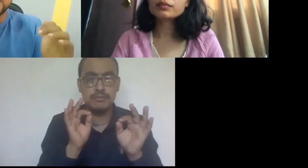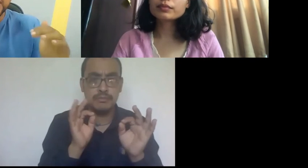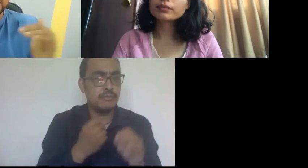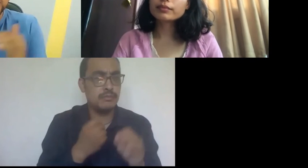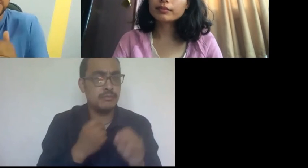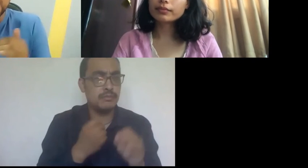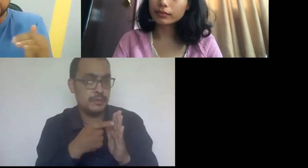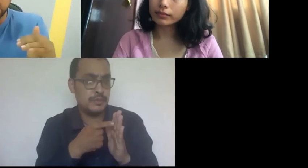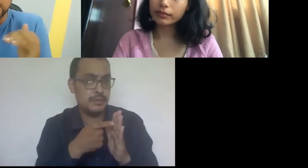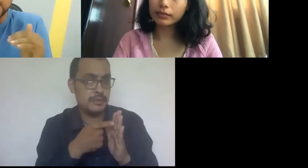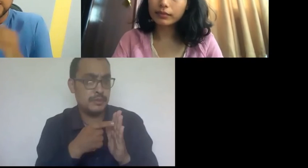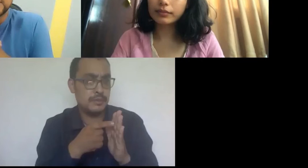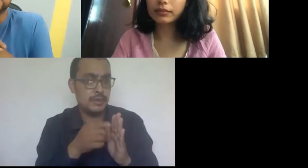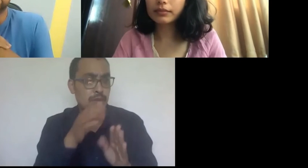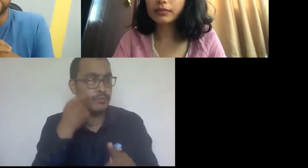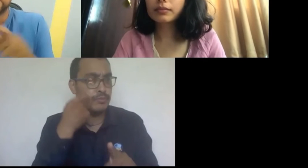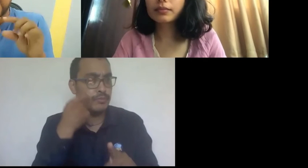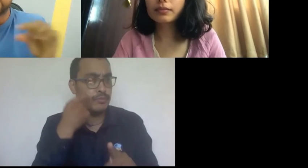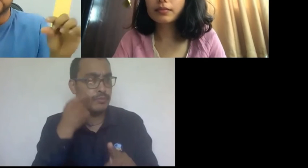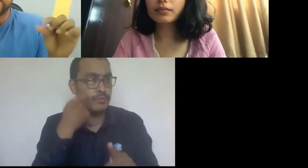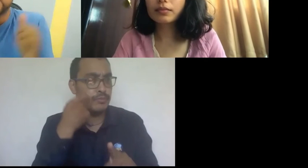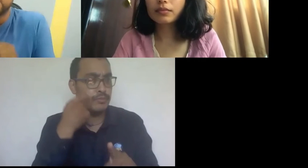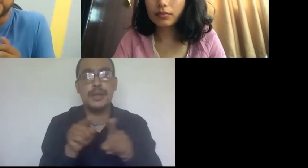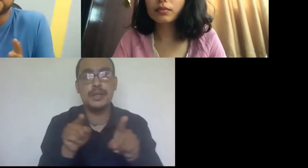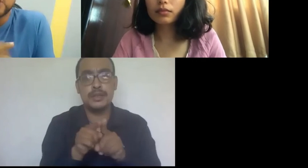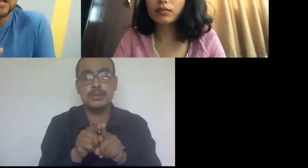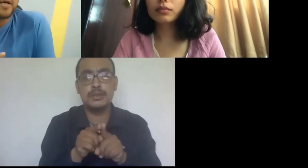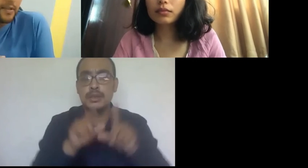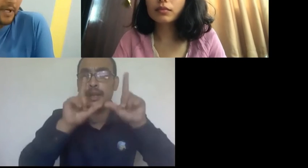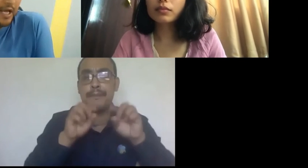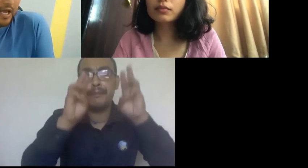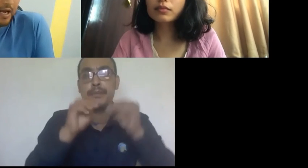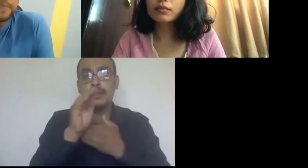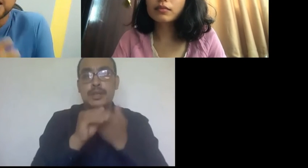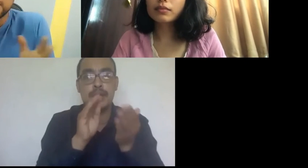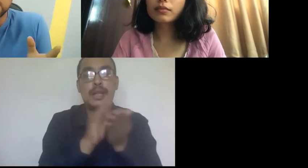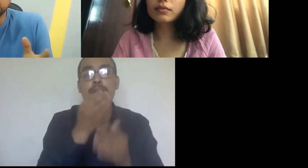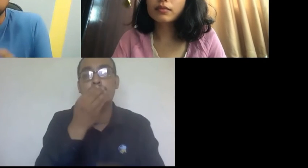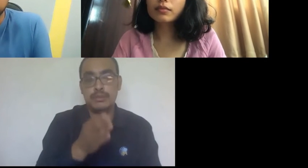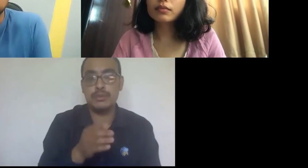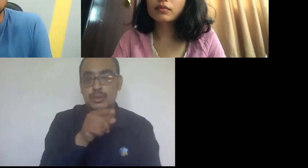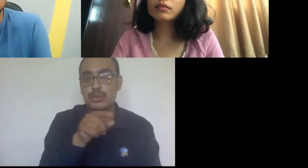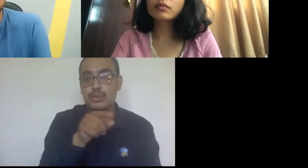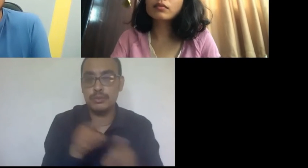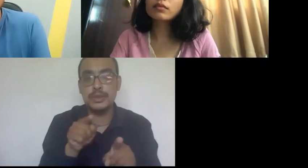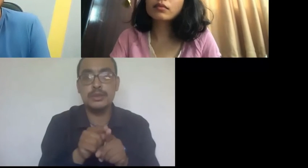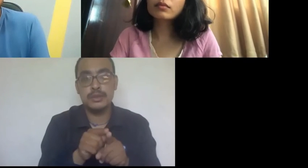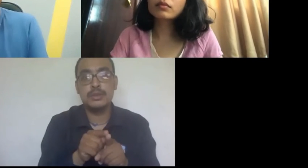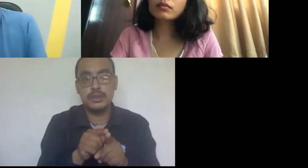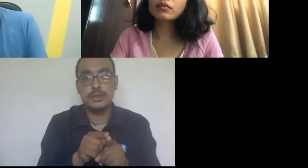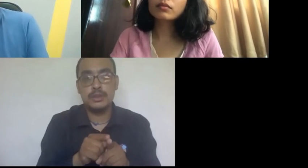सकारात्मक ढङ्गले सोसियल मिडियाहरू पनि अलिकति सेन्सिटिभ भएर चाहिँ राखेको छ है त्यो पनि एकदम एकदम रिमार्केबल चिजहरू गरेको छ सोसियल